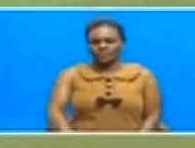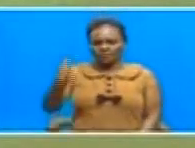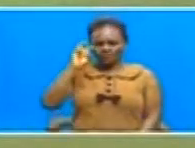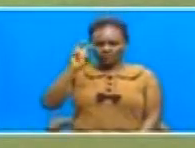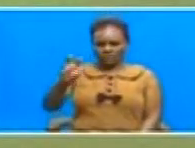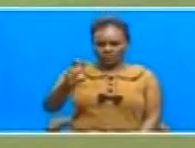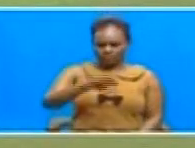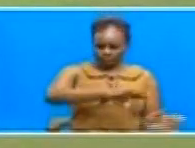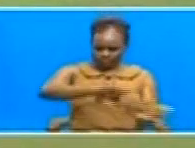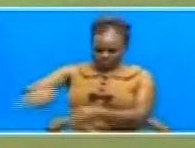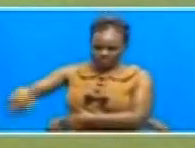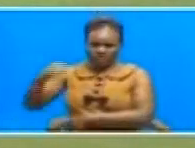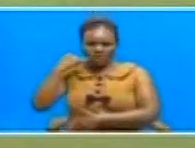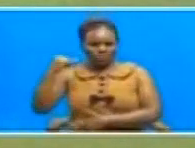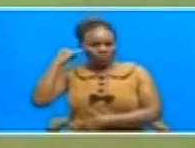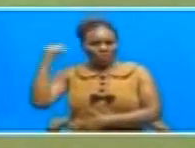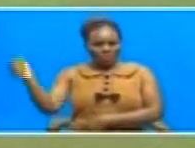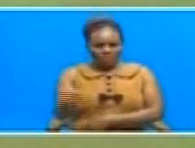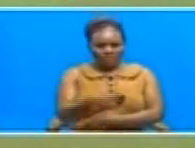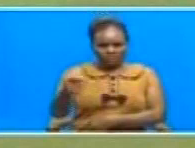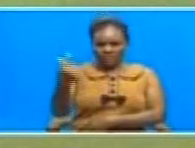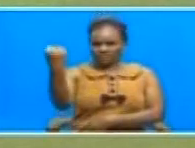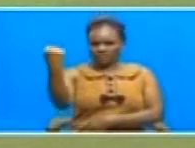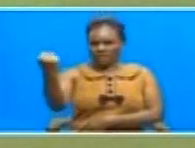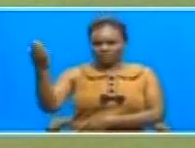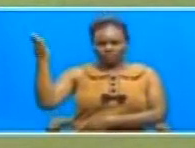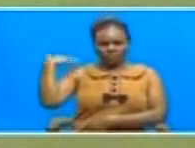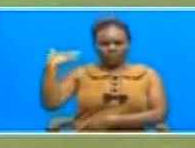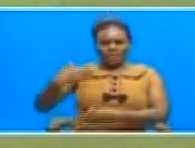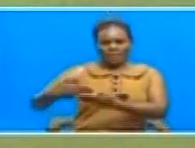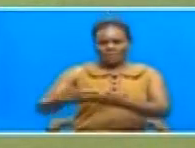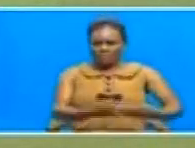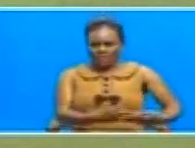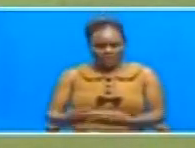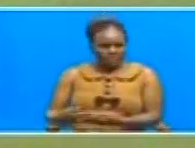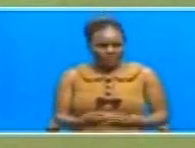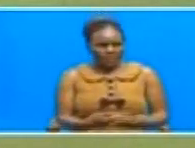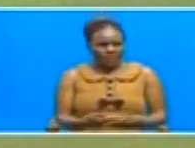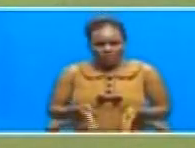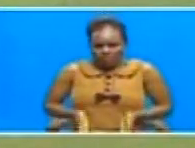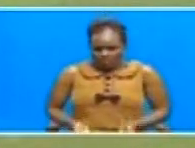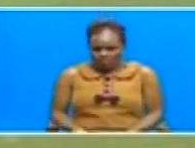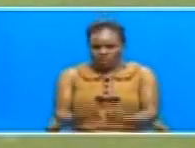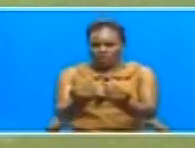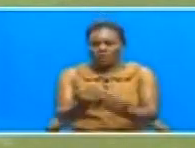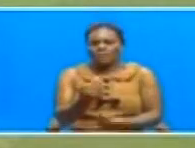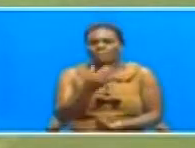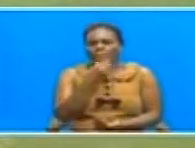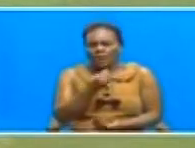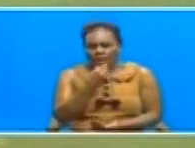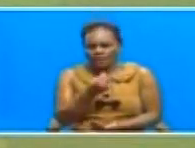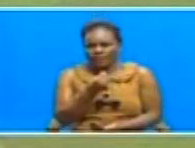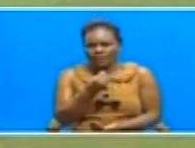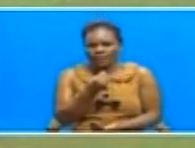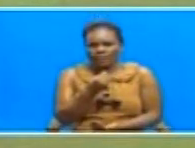Mtazamaji, tutoke katika kaunti ya Nakuru. Na miezi mitano iliyopita, Precious Favor Ooko alizaliwa, ama kijana ambaye alizaliwa